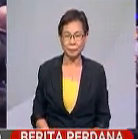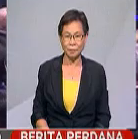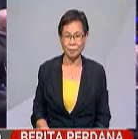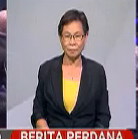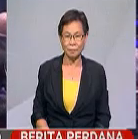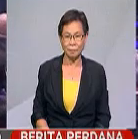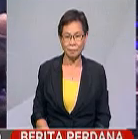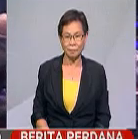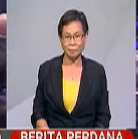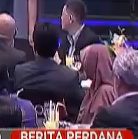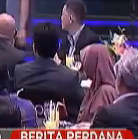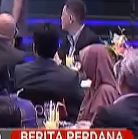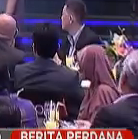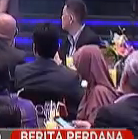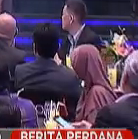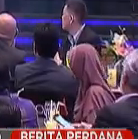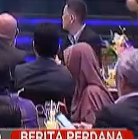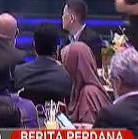project.